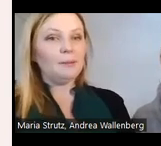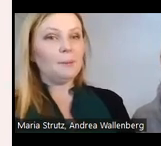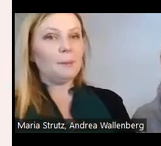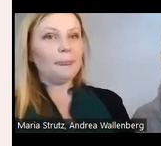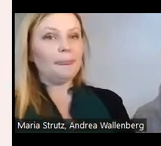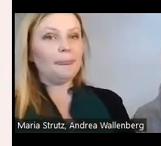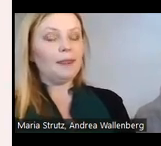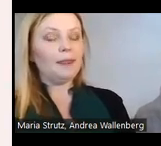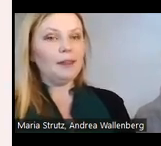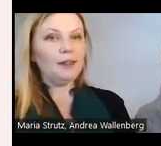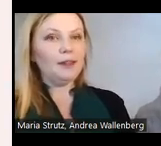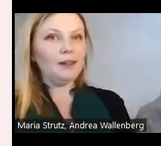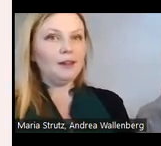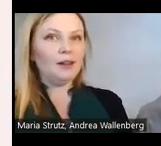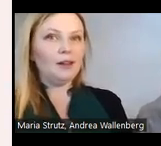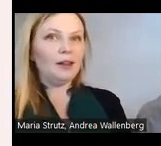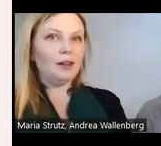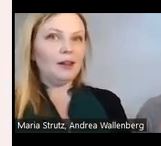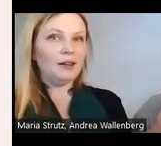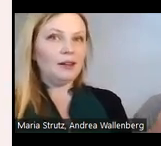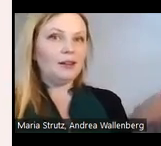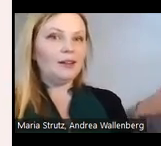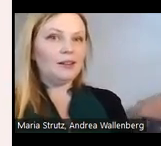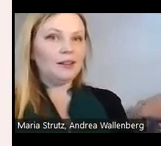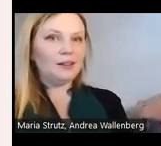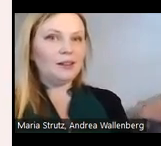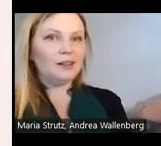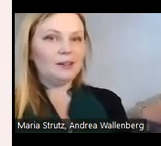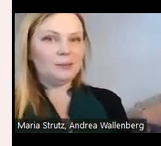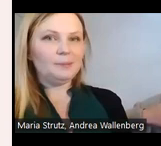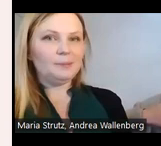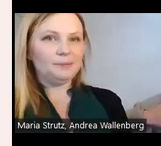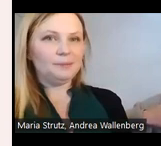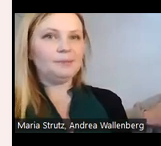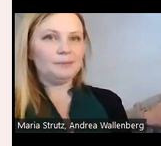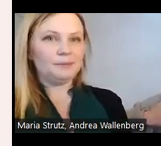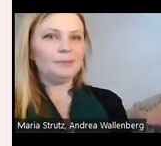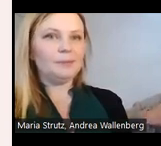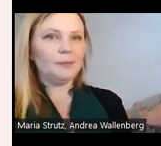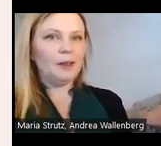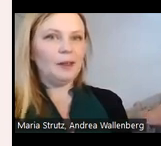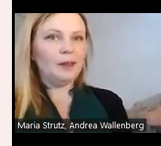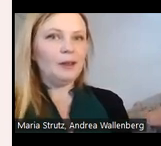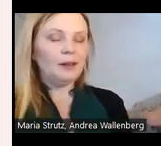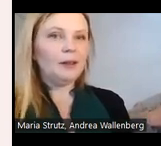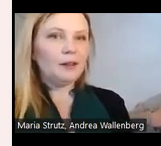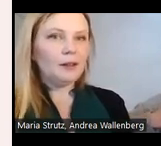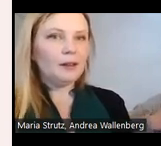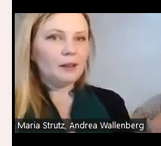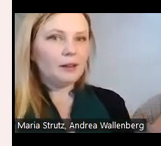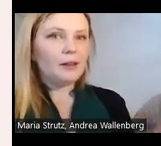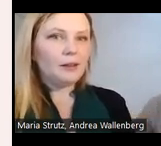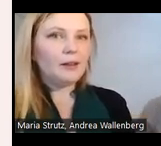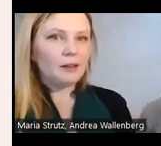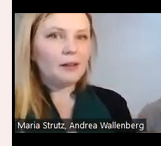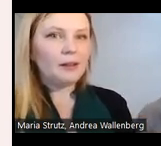På gladbilden där så ser det ut som två små M. Och det betyder så här kontakt mot kroppen. Så det är någon som är glad. Och skratta